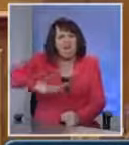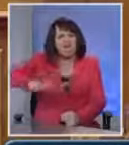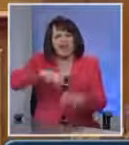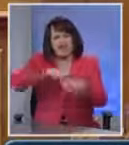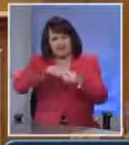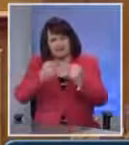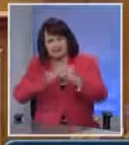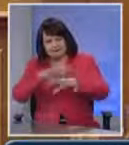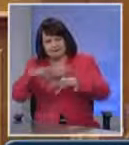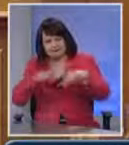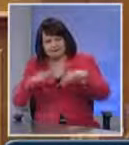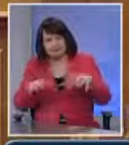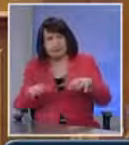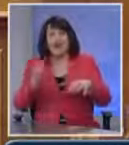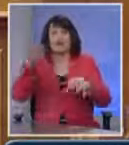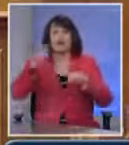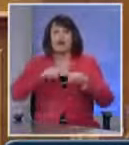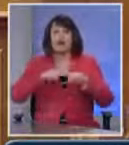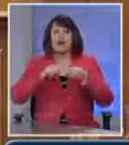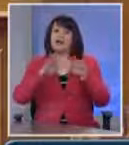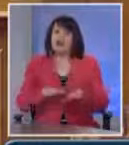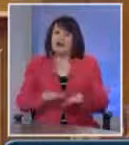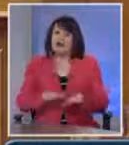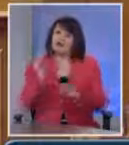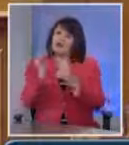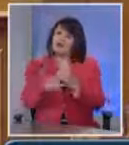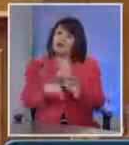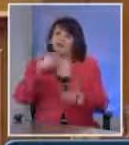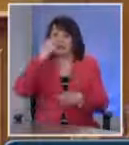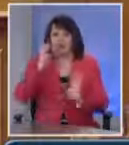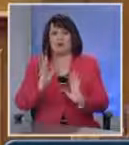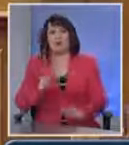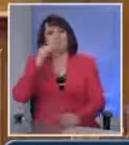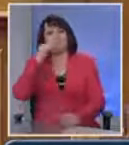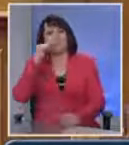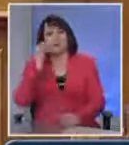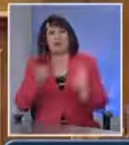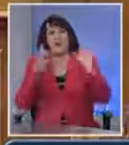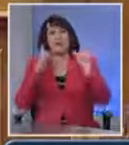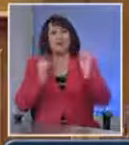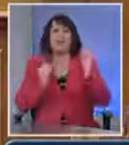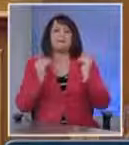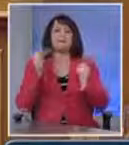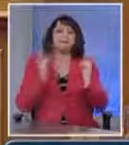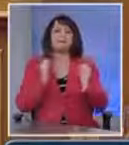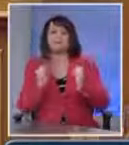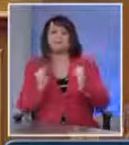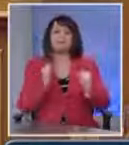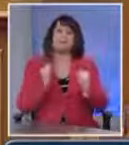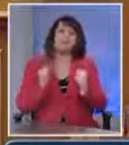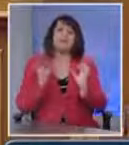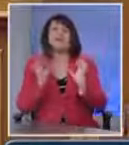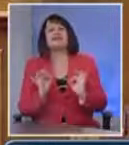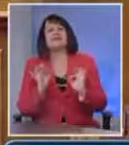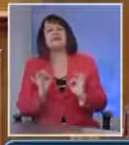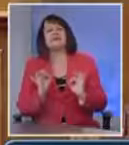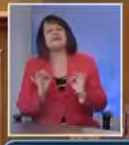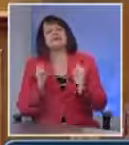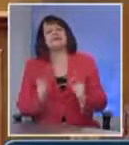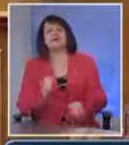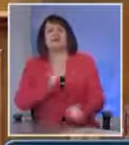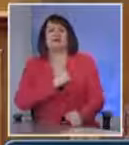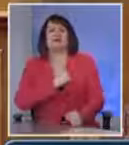και ψήφος στους Έλληνες του εξωτερικού. Ο κύριος Μημαράκης είναι διστακτικός, συνεπής στη θέση του